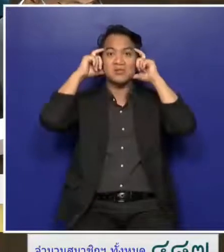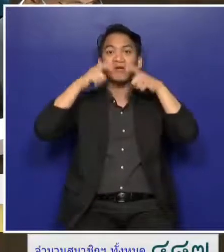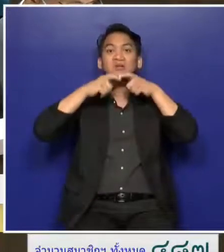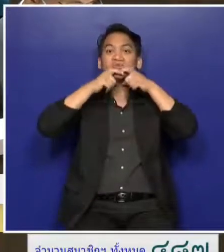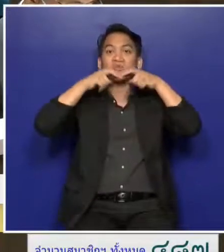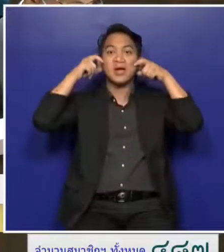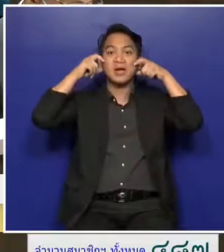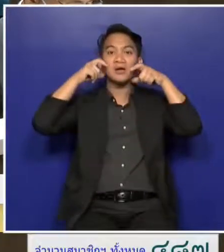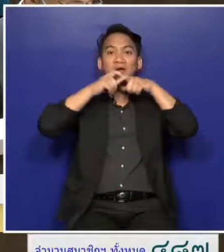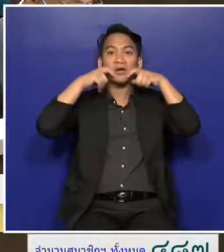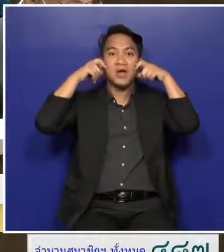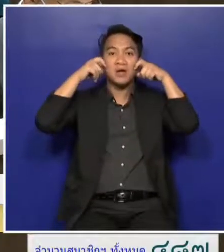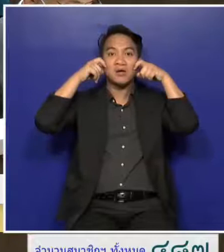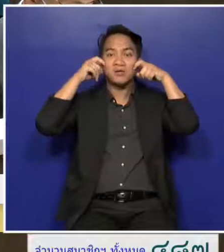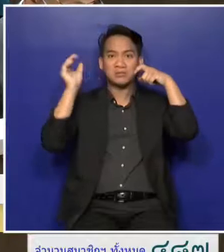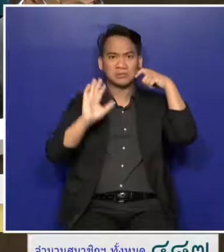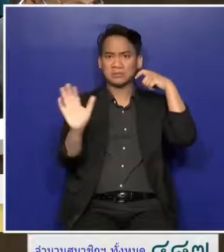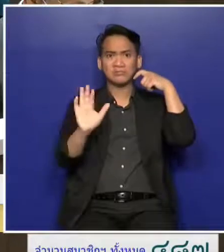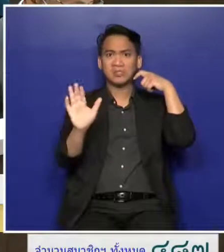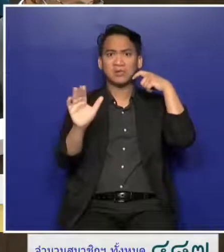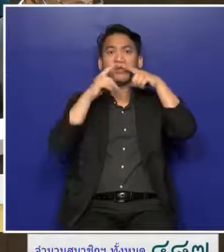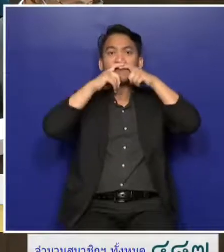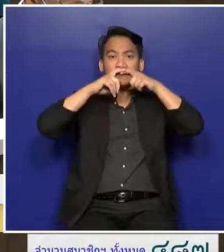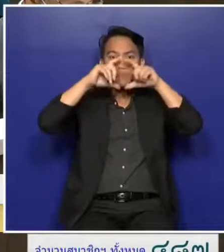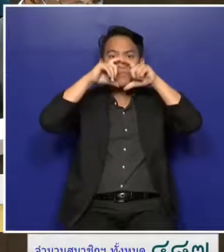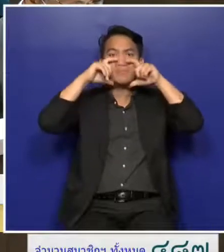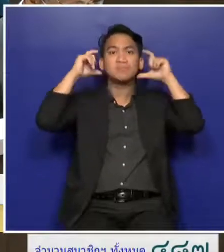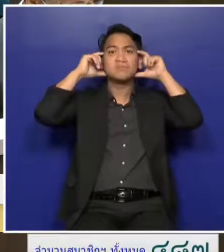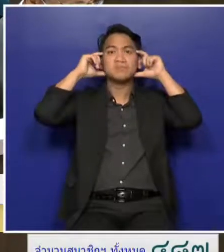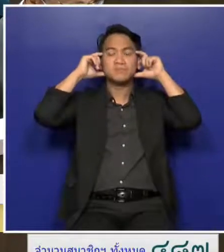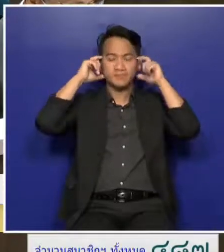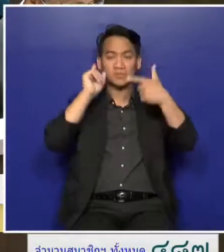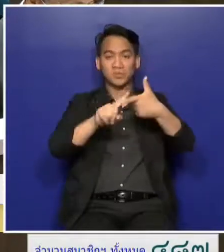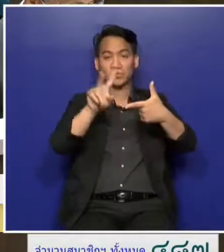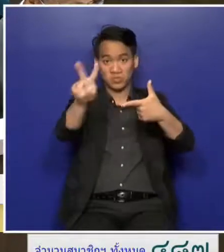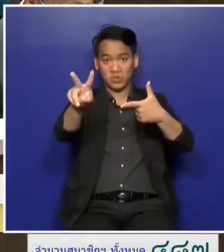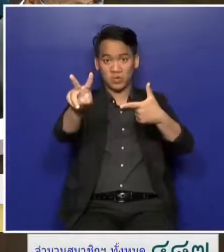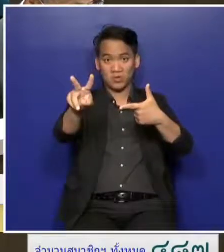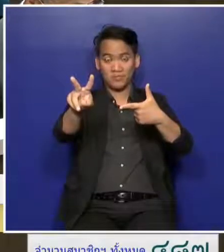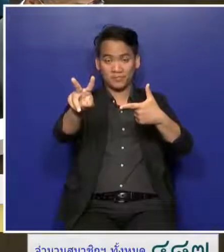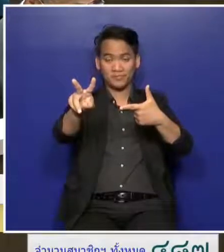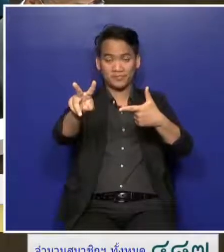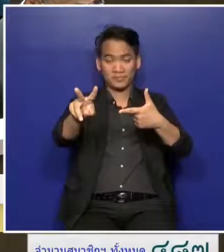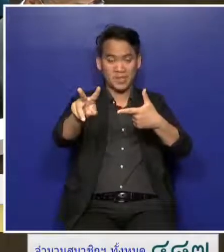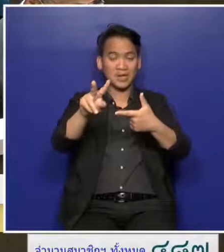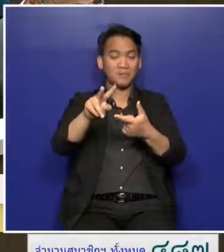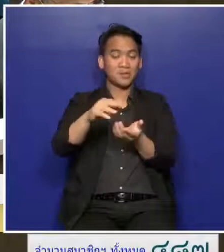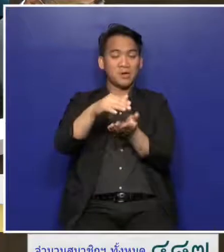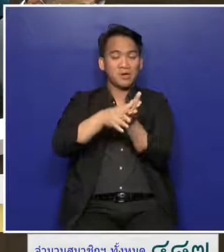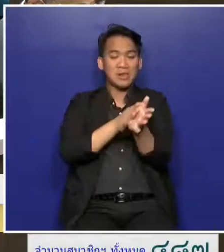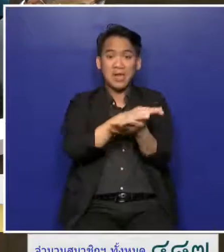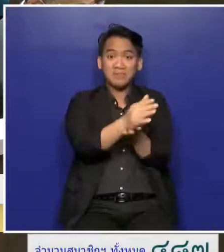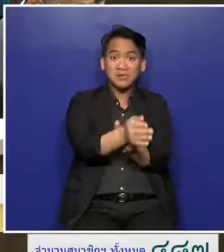ผ่านมาเพรหนากากอยู่ที่คางกัเยอะนะครับกเลยทำให้โรคมัระบาทอันที่ 2 ต้องรางมือด้วยน้ำสบูและก็